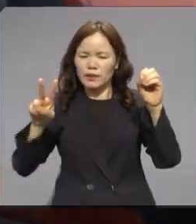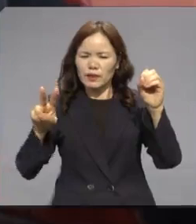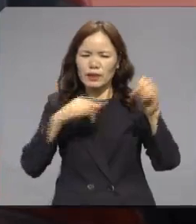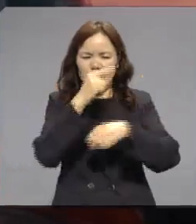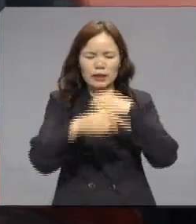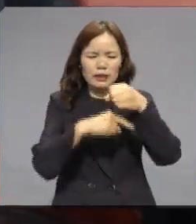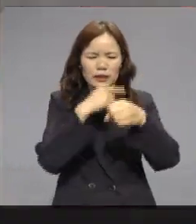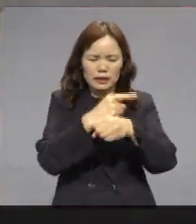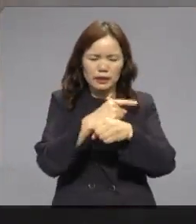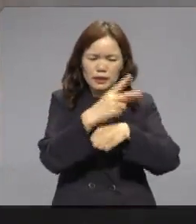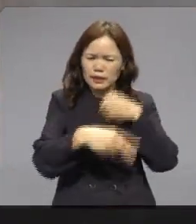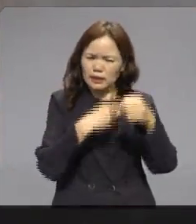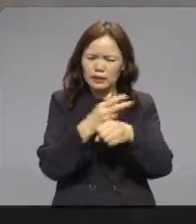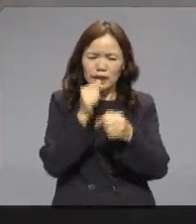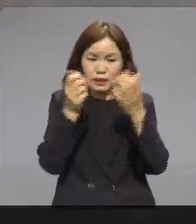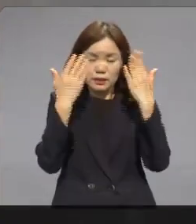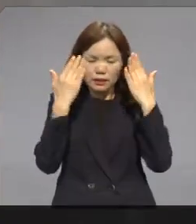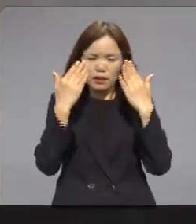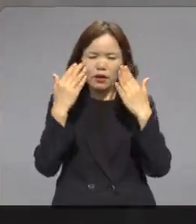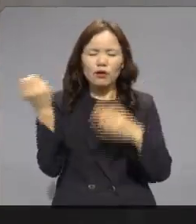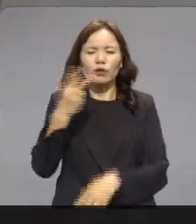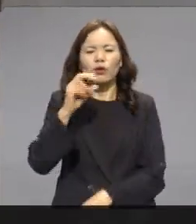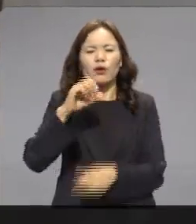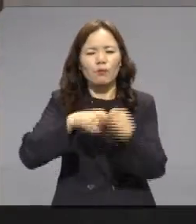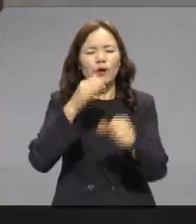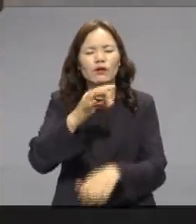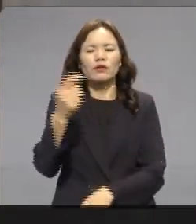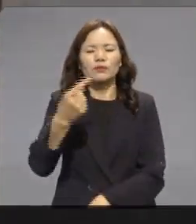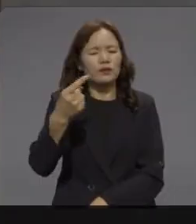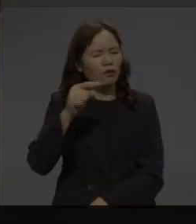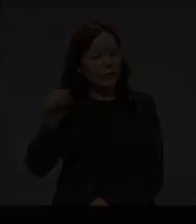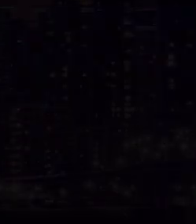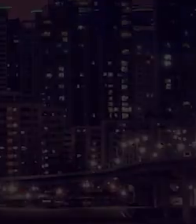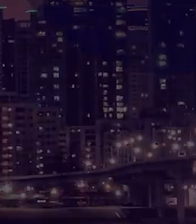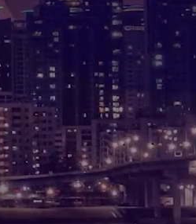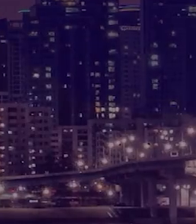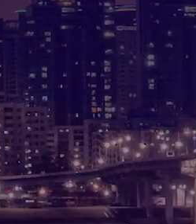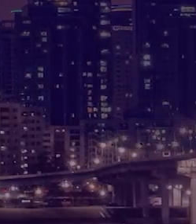2년이나 1천만 원에서 2천만 원 벌금형을 선고받습니다